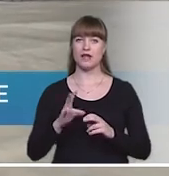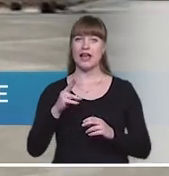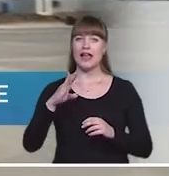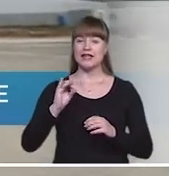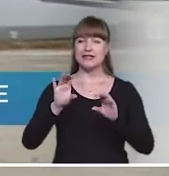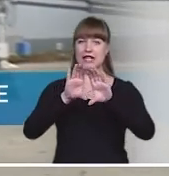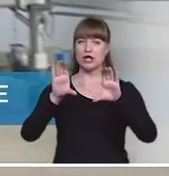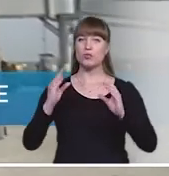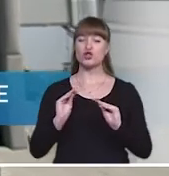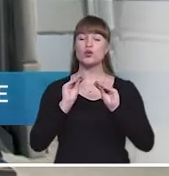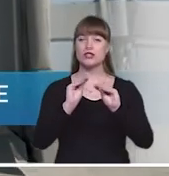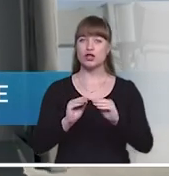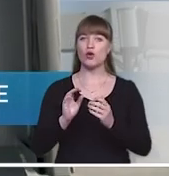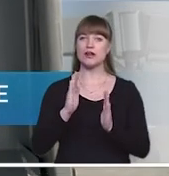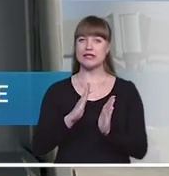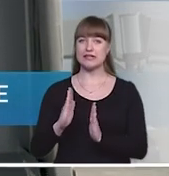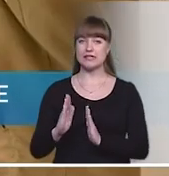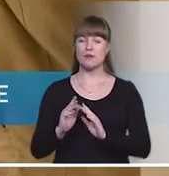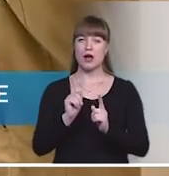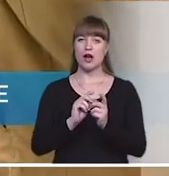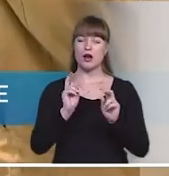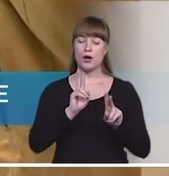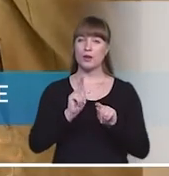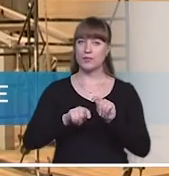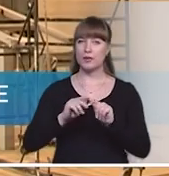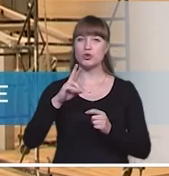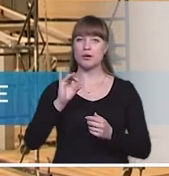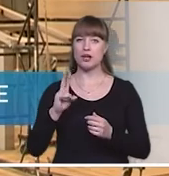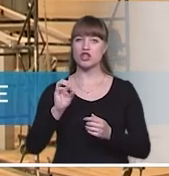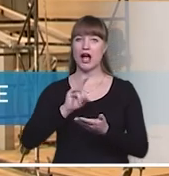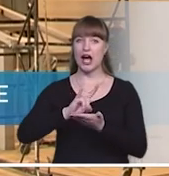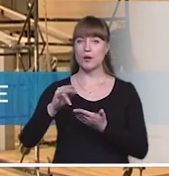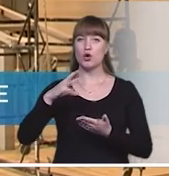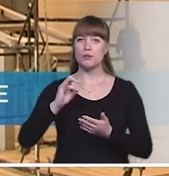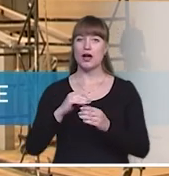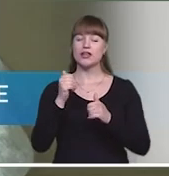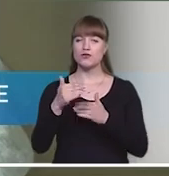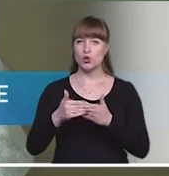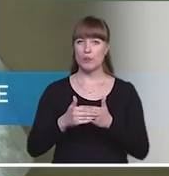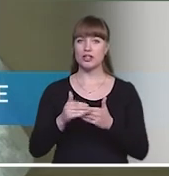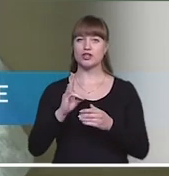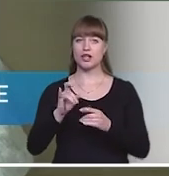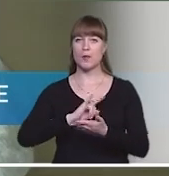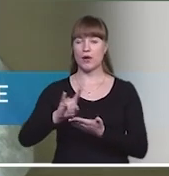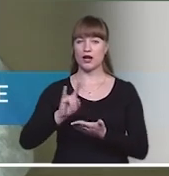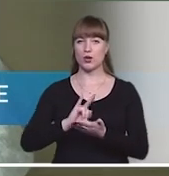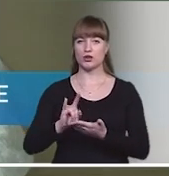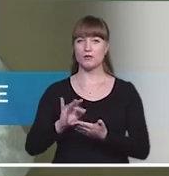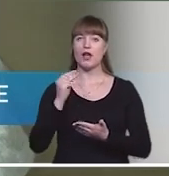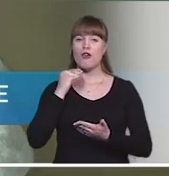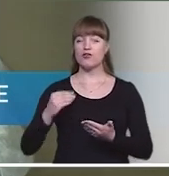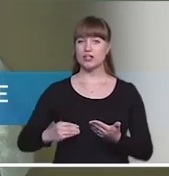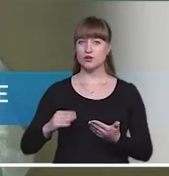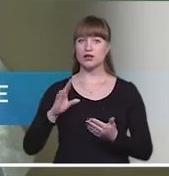Телетрапы уже установлены, система обработки багажа на подходе, аэропорт Плата все ближе к полетам. Ну, что система обработки багажа у нас французская